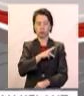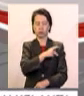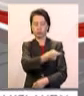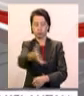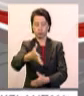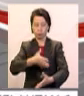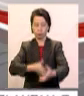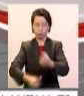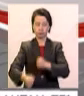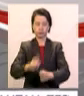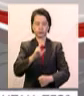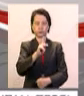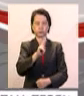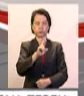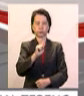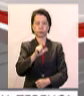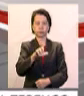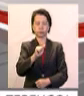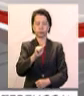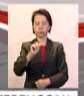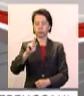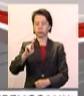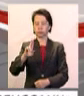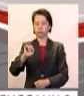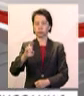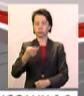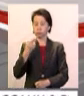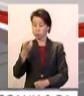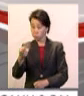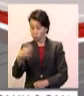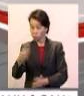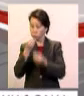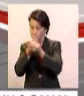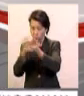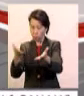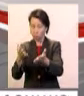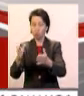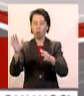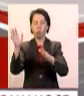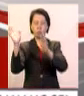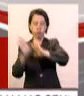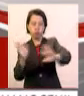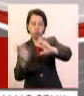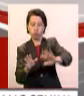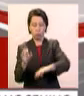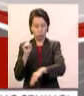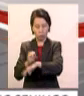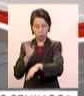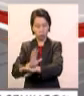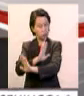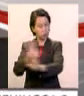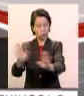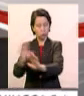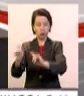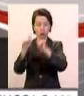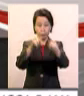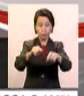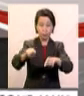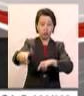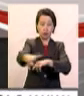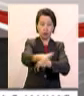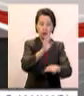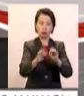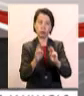Kuala Kuah, Nordin Ahmad, pihaknya telah dimaklumkan mengenai ancaman pabuk dan telah dinasihat agar tidak turun ke laut jika